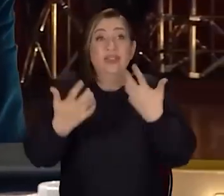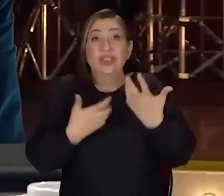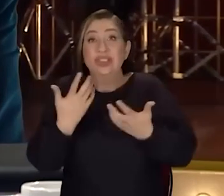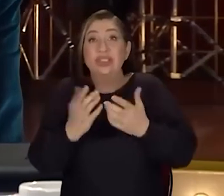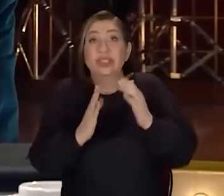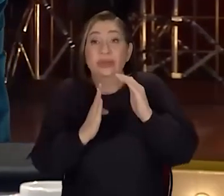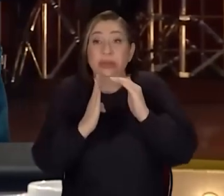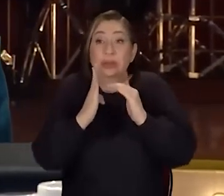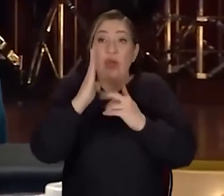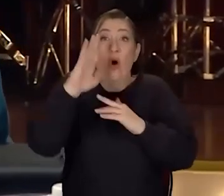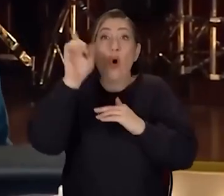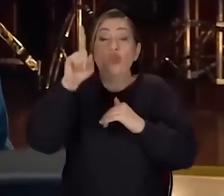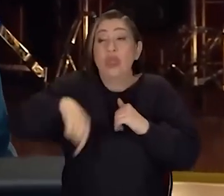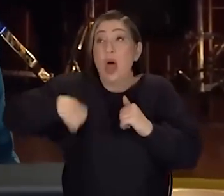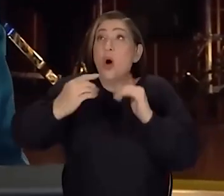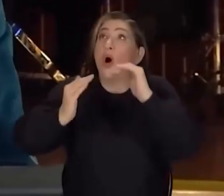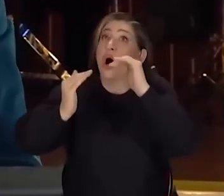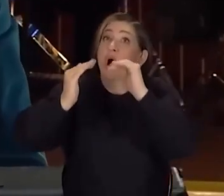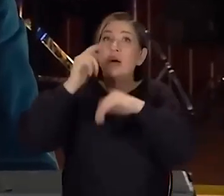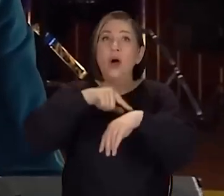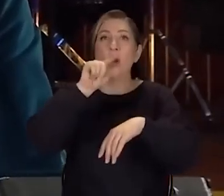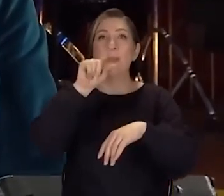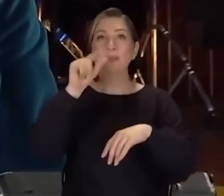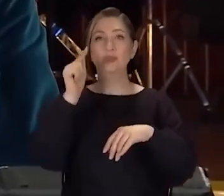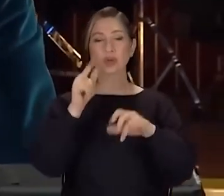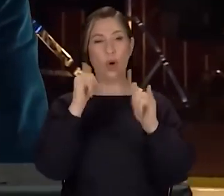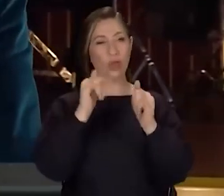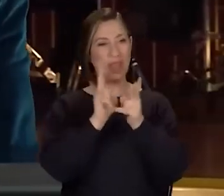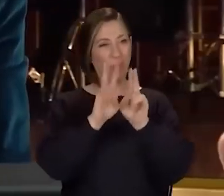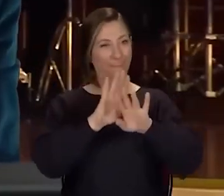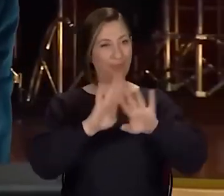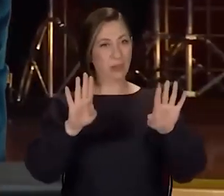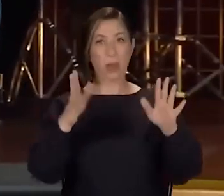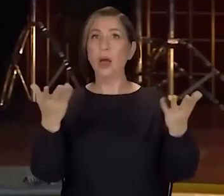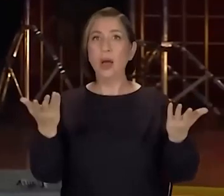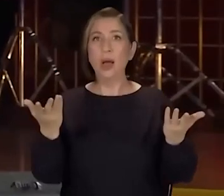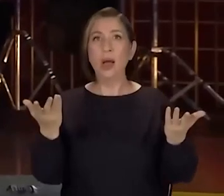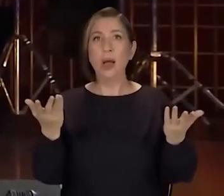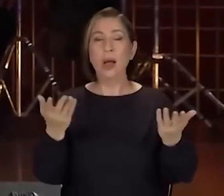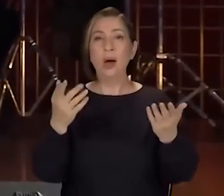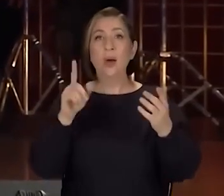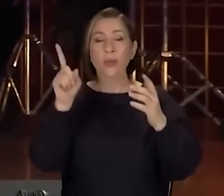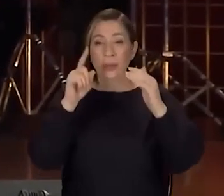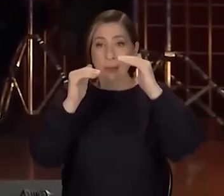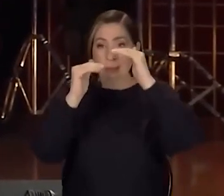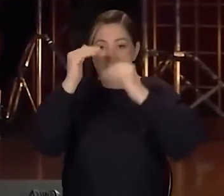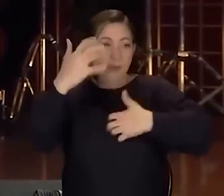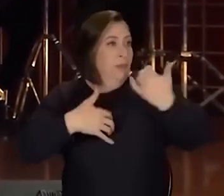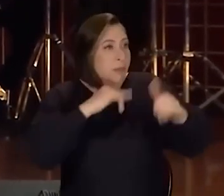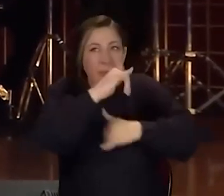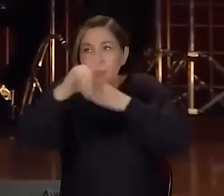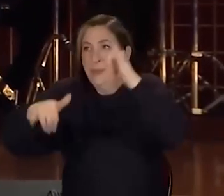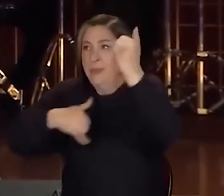çıkmış ona. Tabii. O böyle saat evet. Mesela işte 11.30'da diyelim ki oyunun bitti. Ne yapacağız? O 10 sayısına çıkmış olan